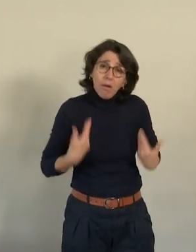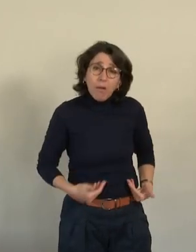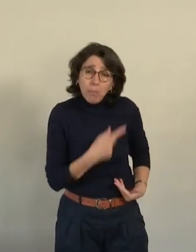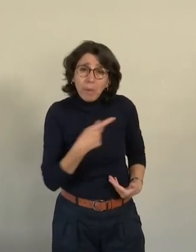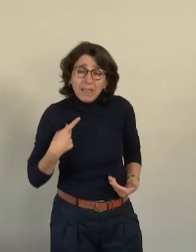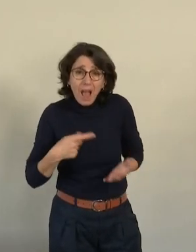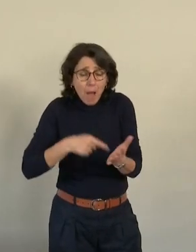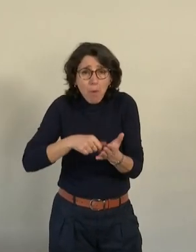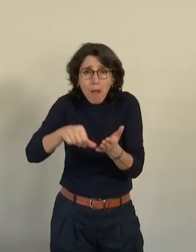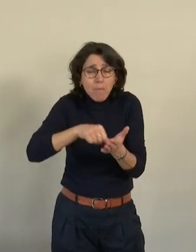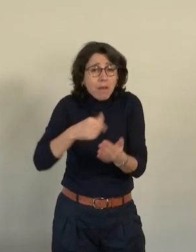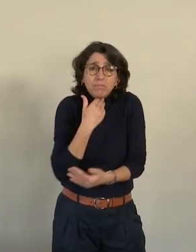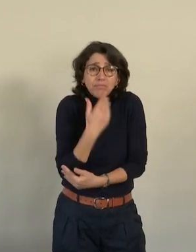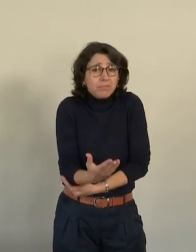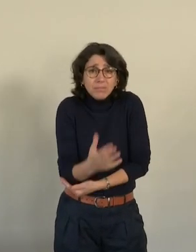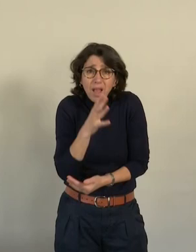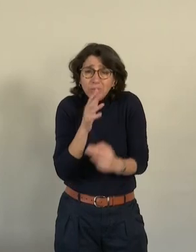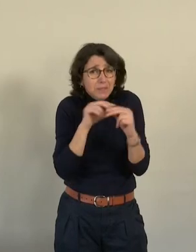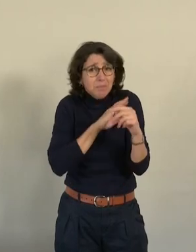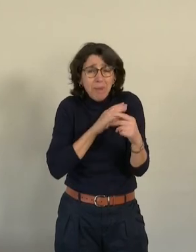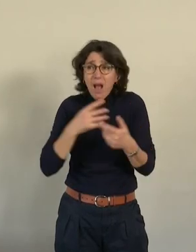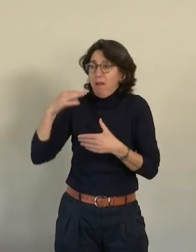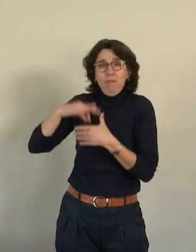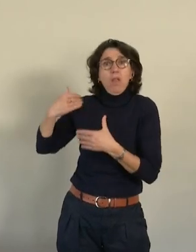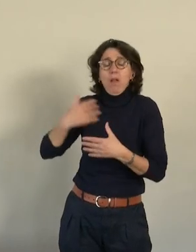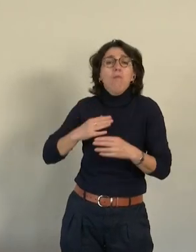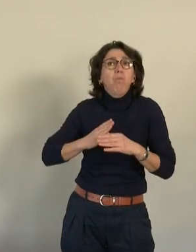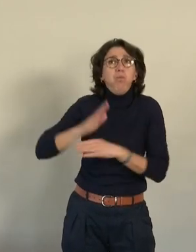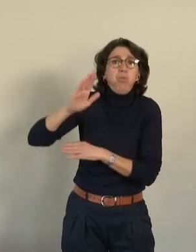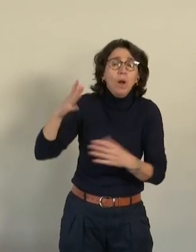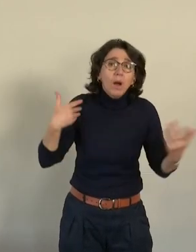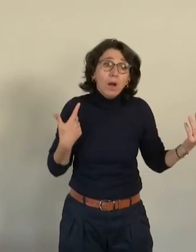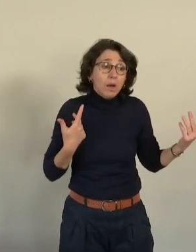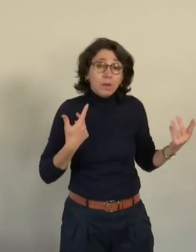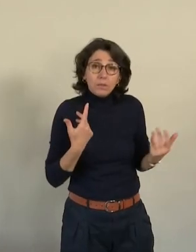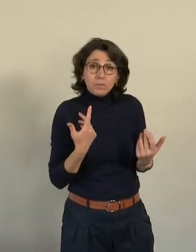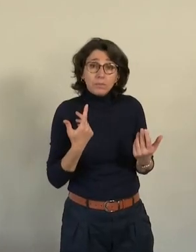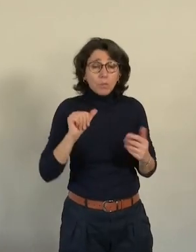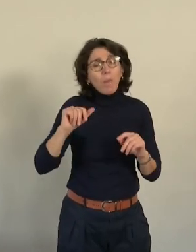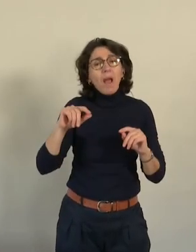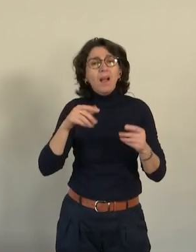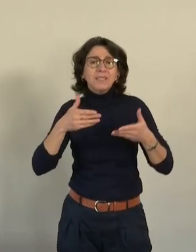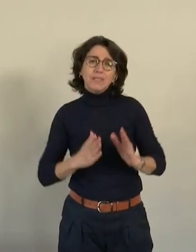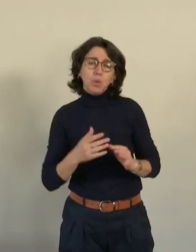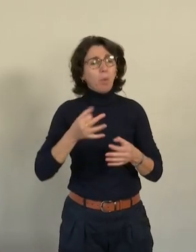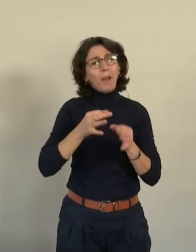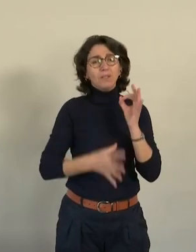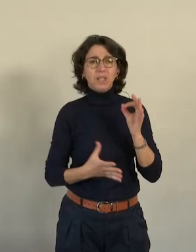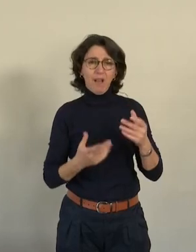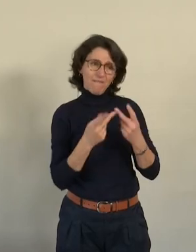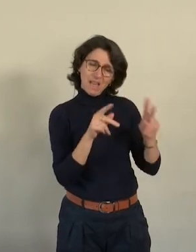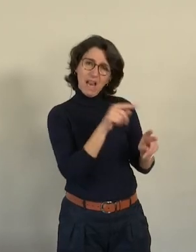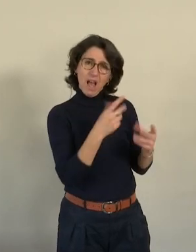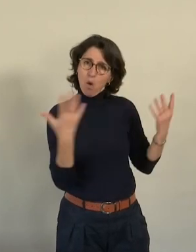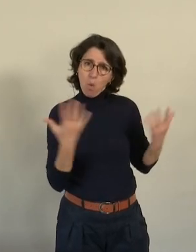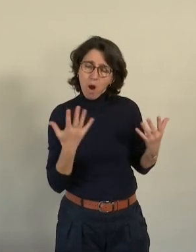impôts que vous avez que vous avez voté la première délibération de la ville ne devrait pas